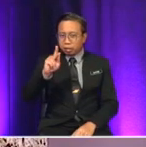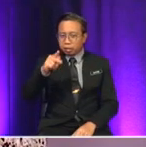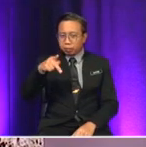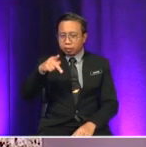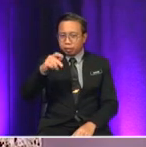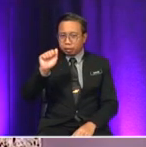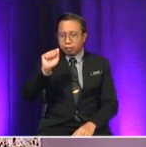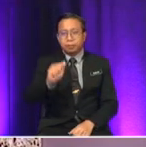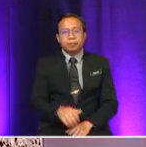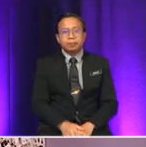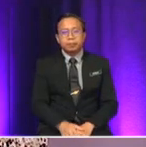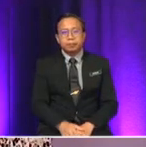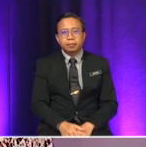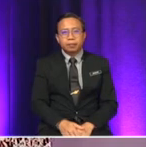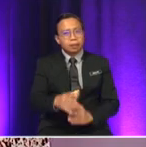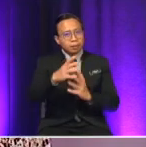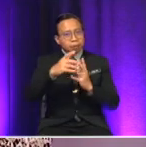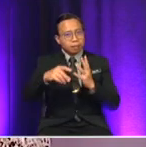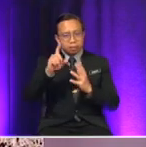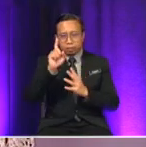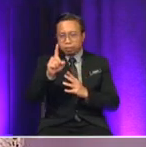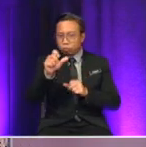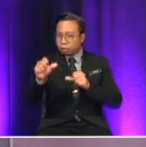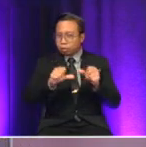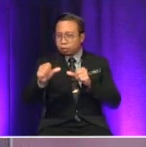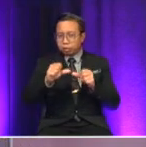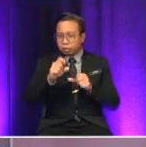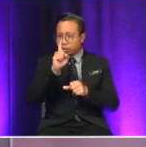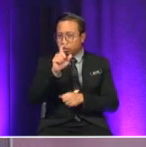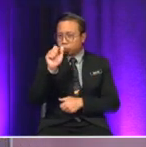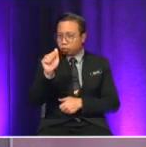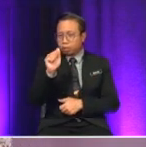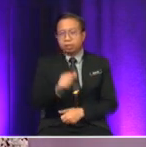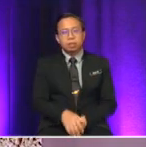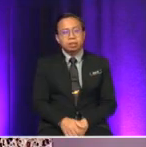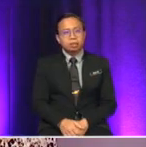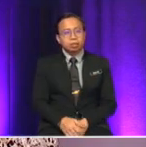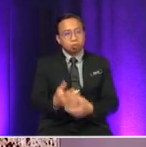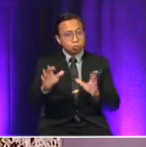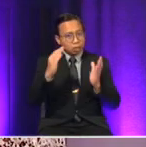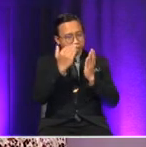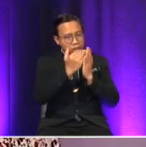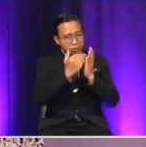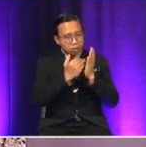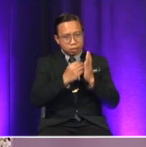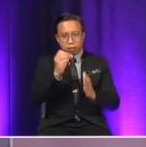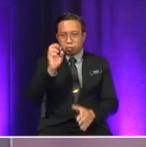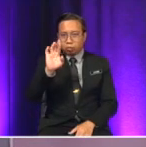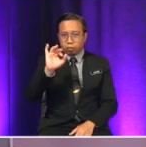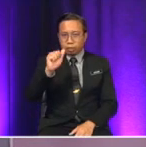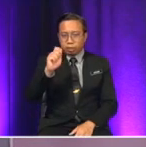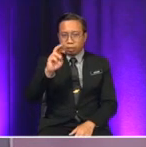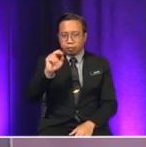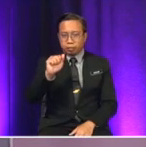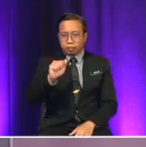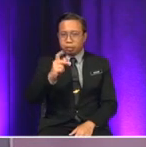Jadi, Alisha, dia kata pilih satu aktiviti kraf tangan di 1A. Jadi, tadi kamu senaraikan origami, collage dan anyaman.